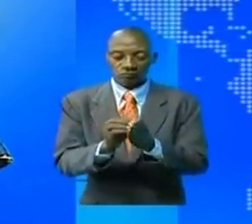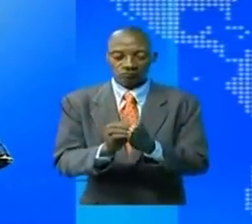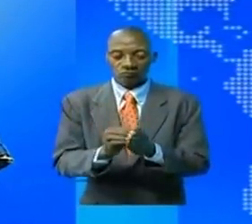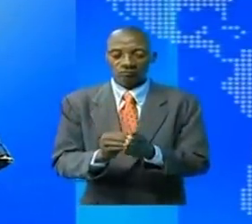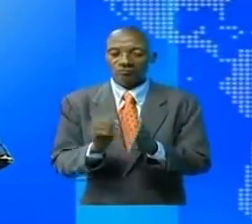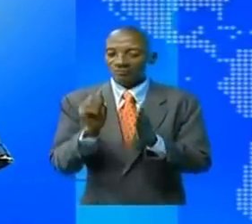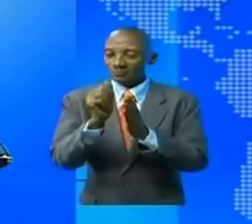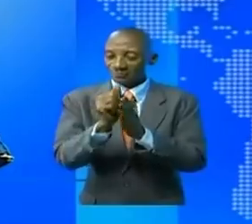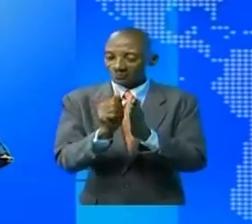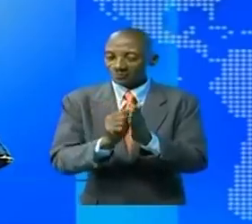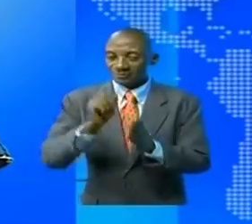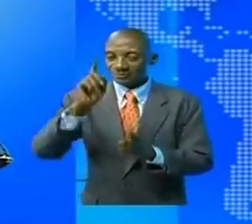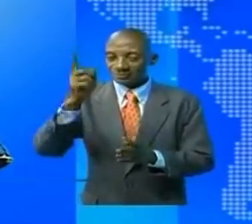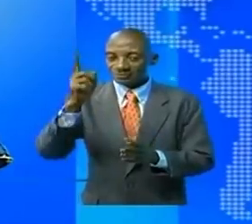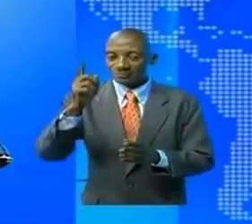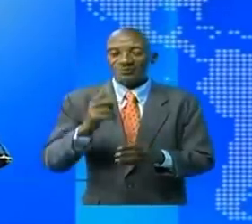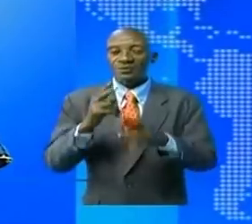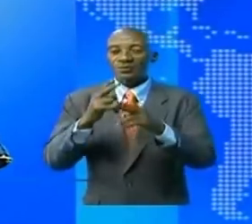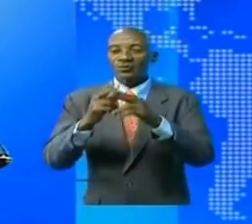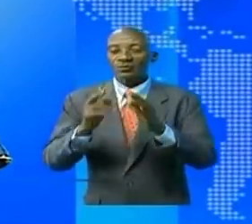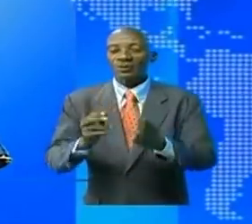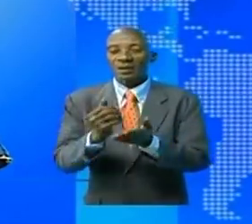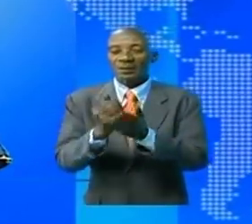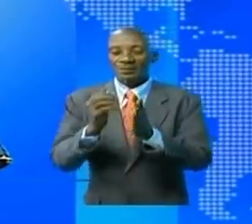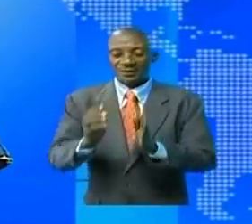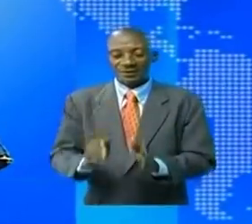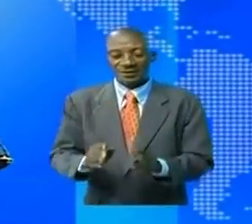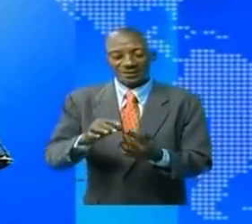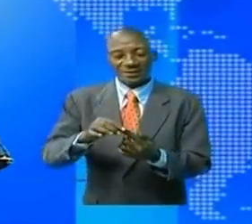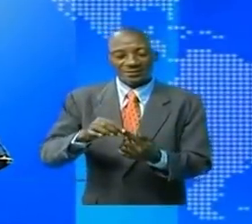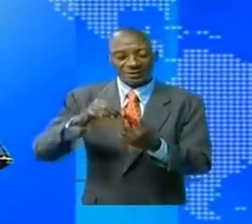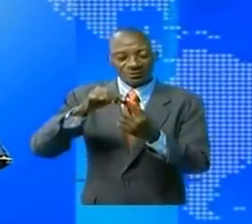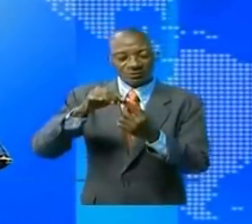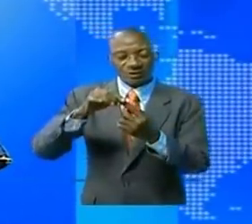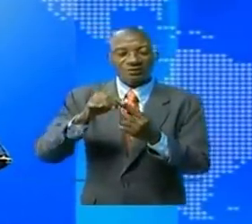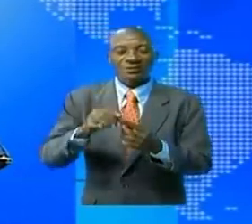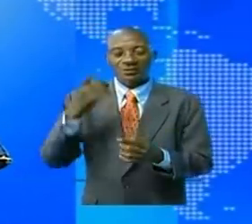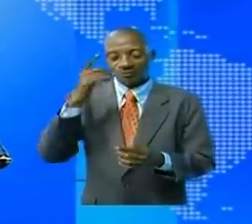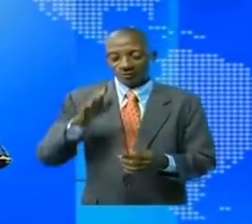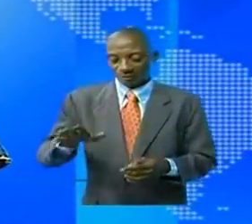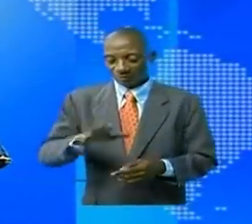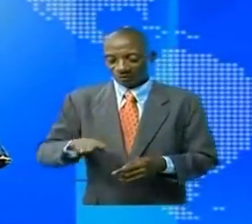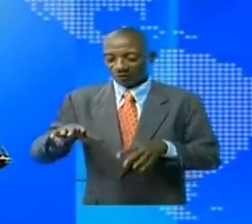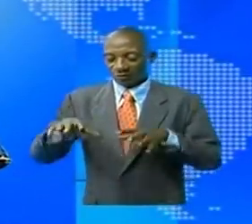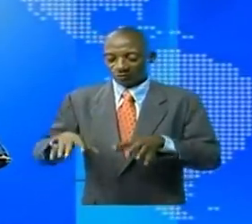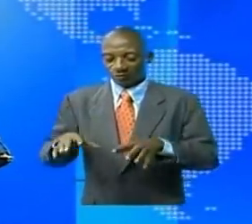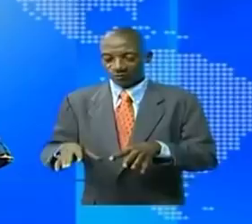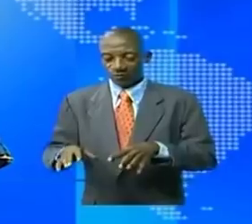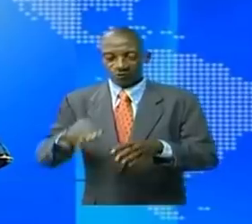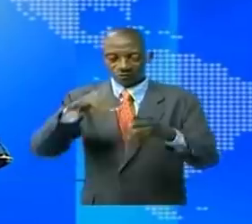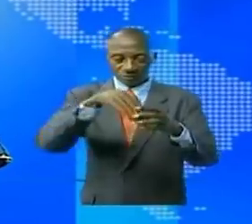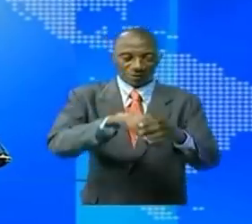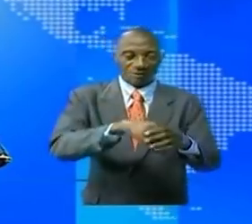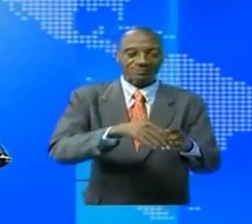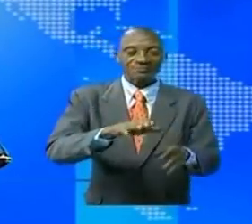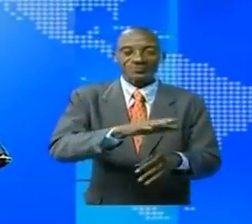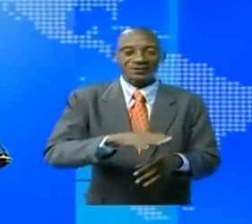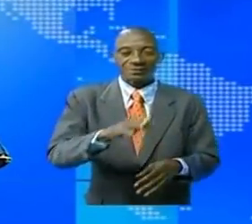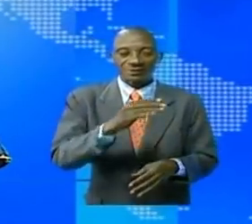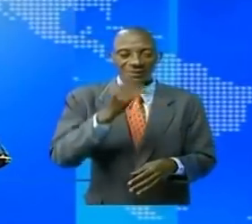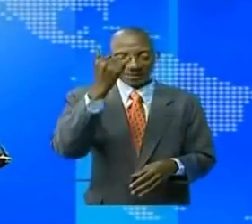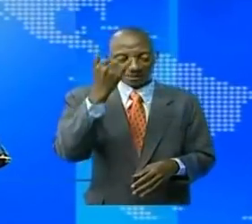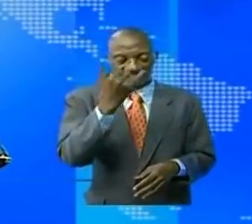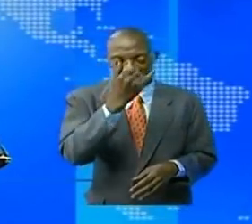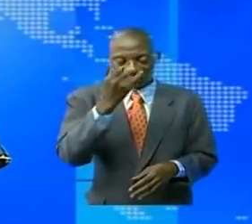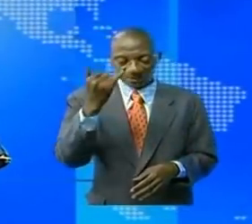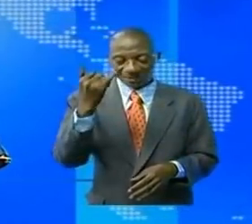article 1er, est nommé ambassadeur extraordinaire et plénipotentiaire de la République démocratique du Congo auprès de la République